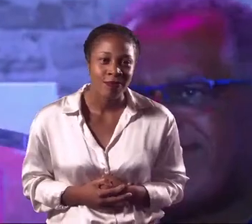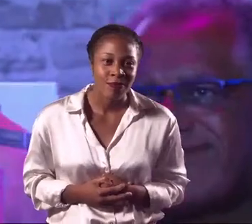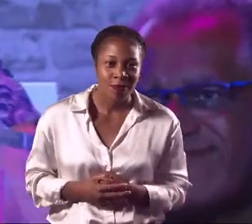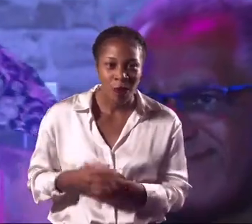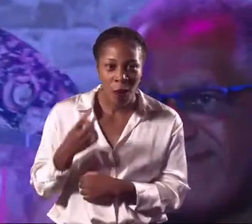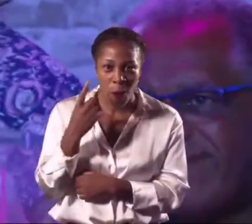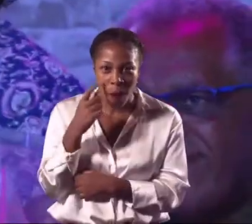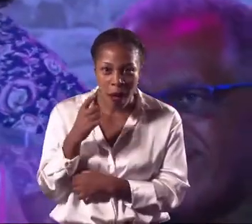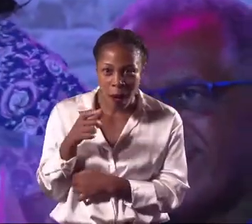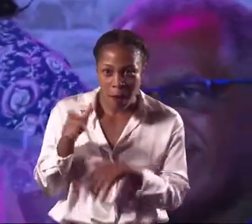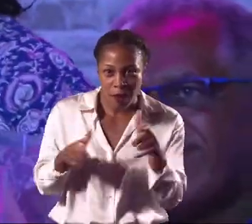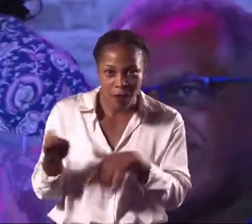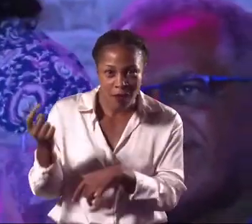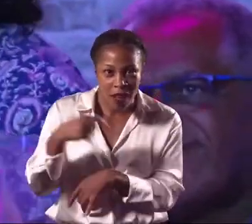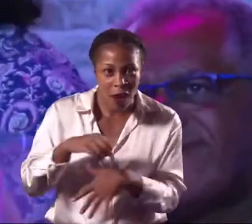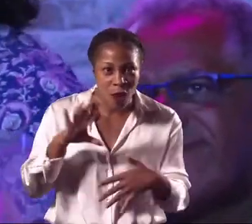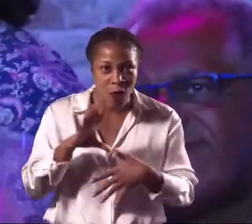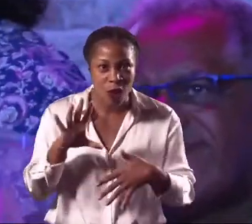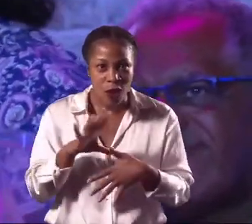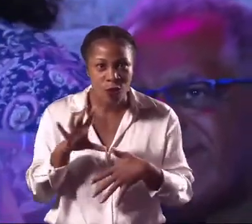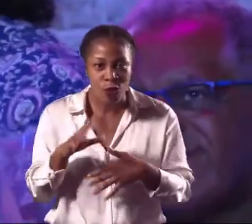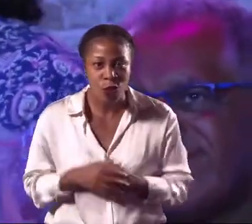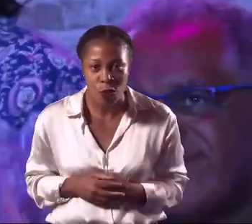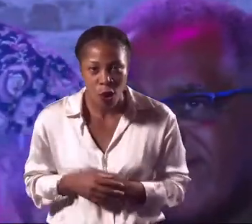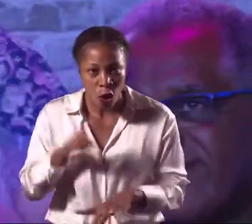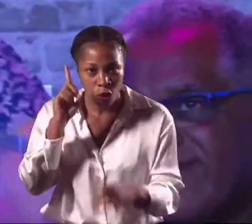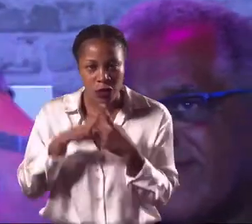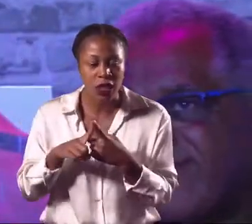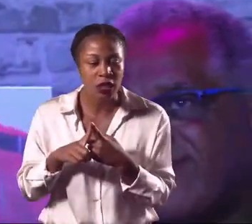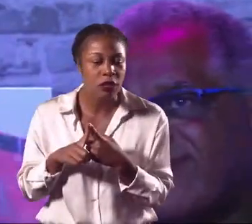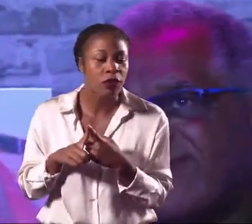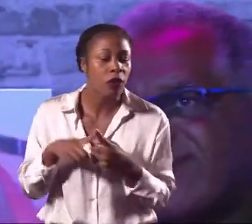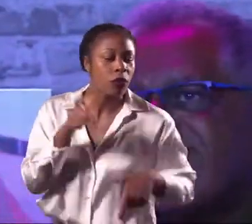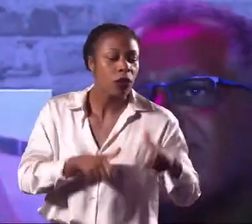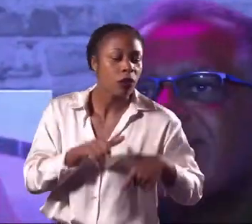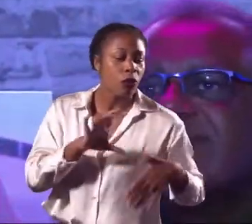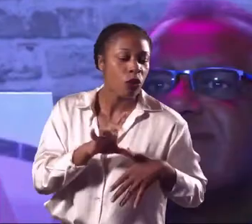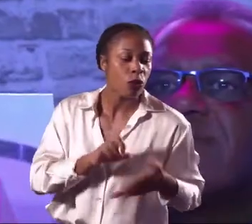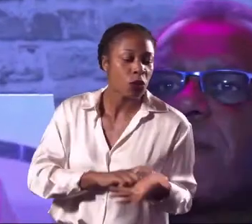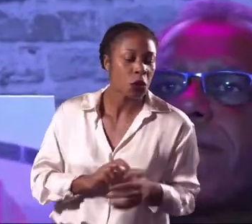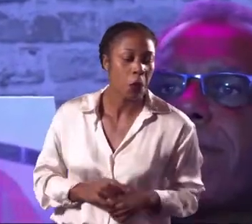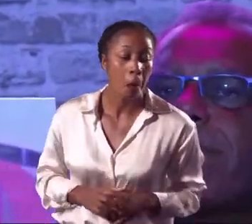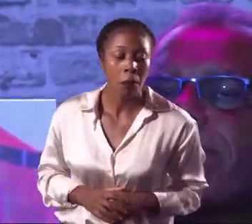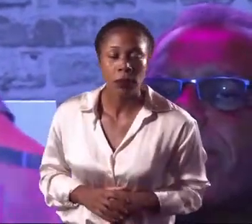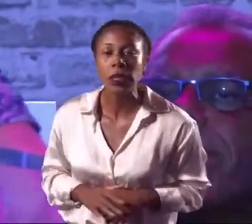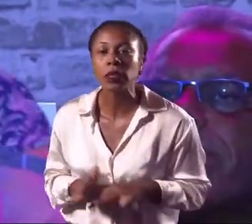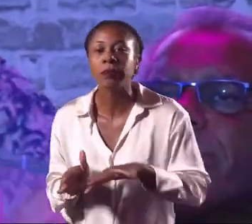viennent en Guadeloupe mépriser les Guadeloupéens et les Guadeloupéennes. Je pense à un certain